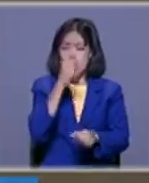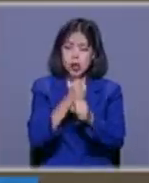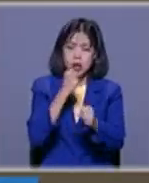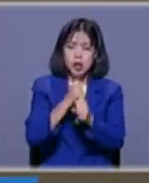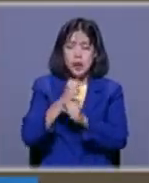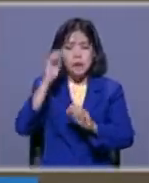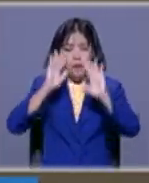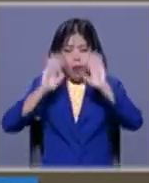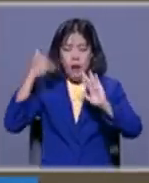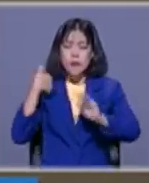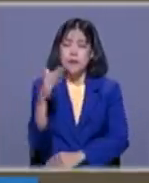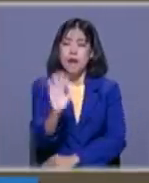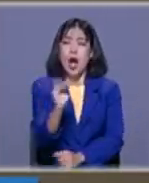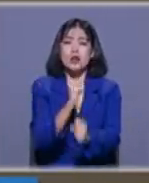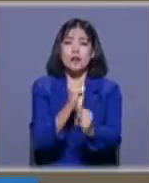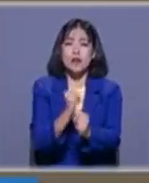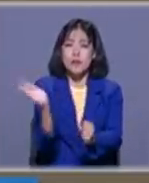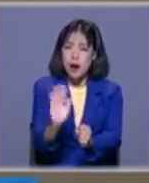ประชาธิปไตยเนี่ยอย่าไปทำกัน